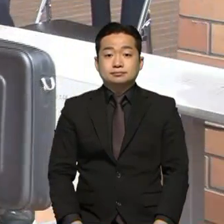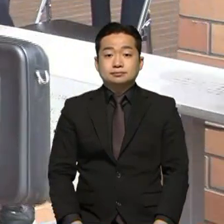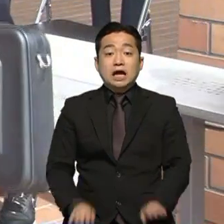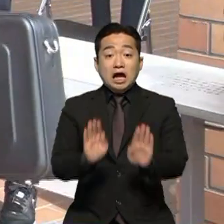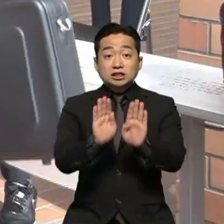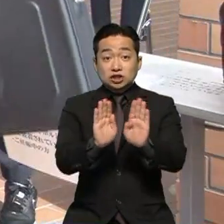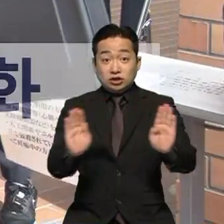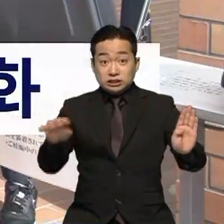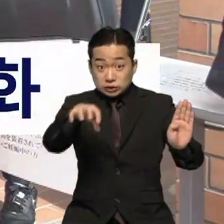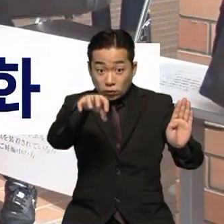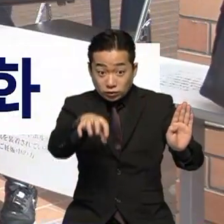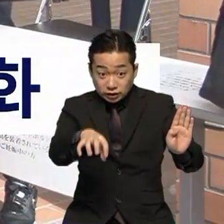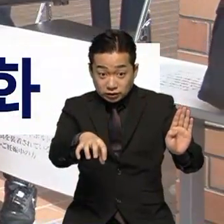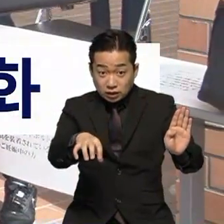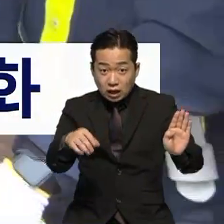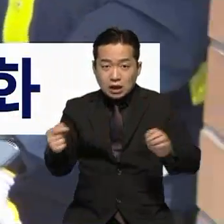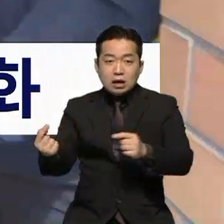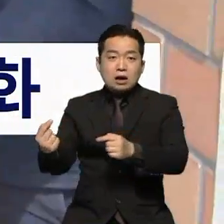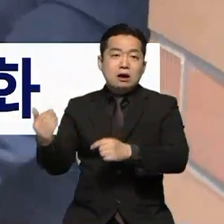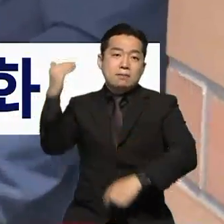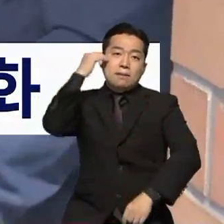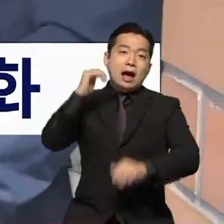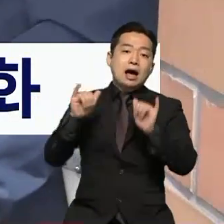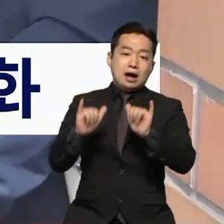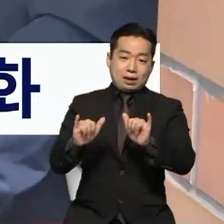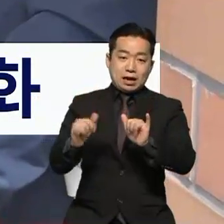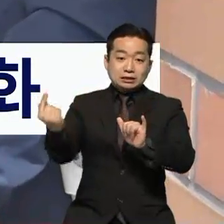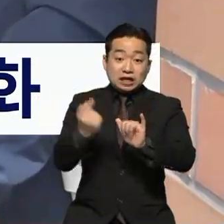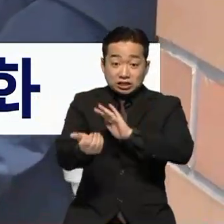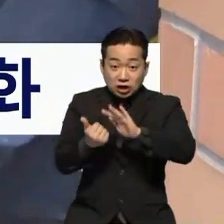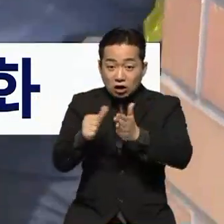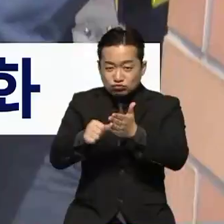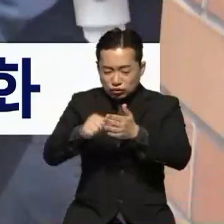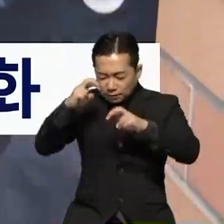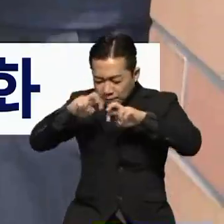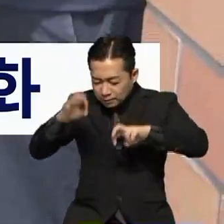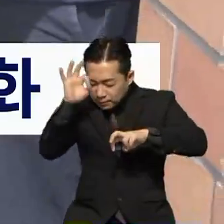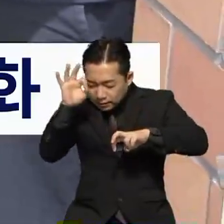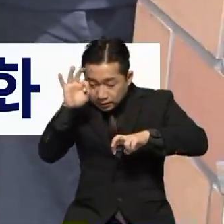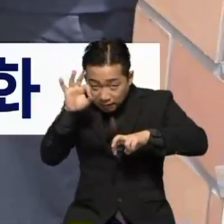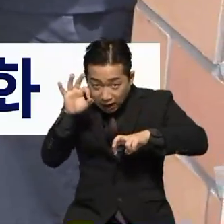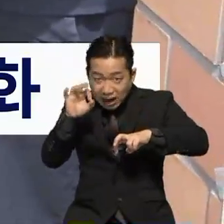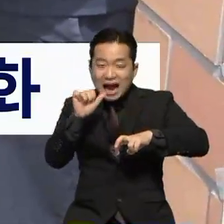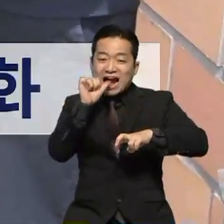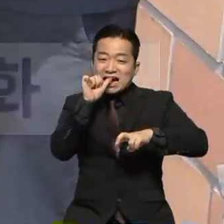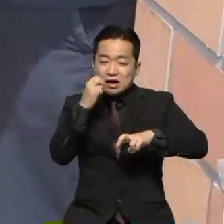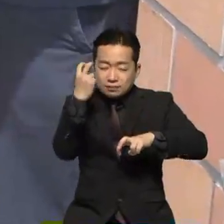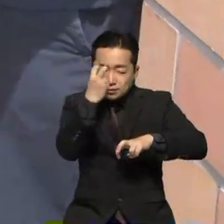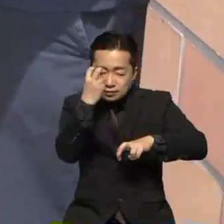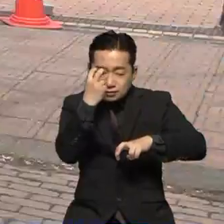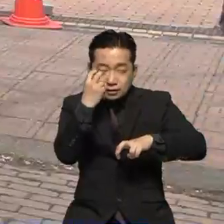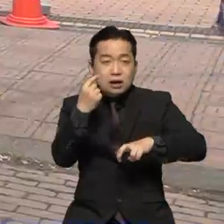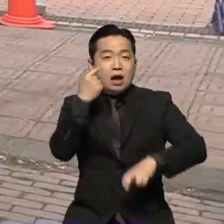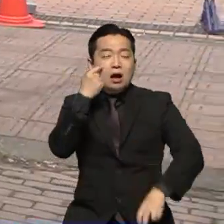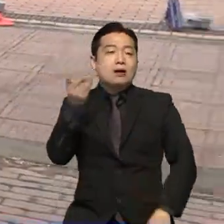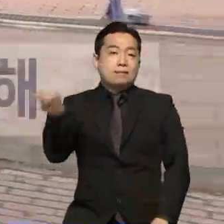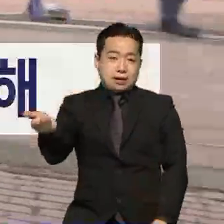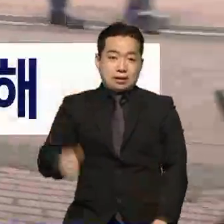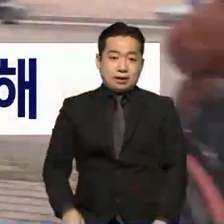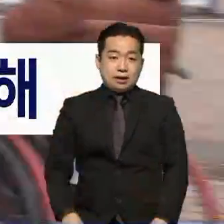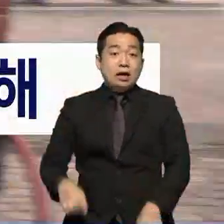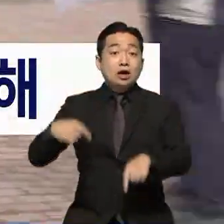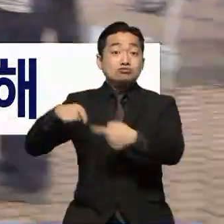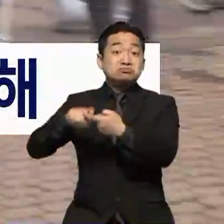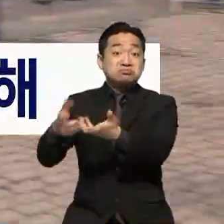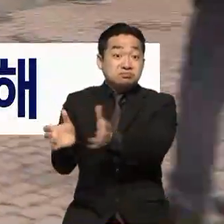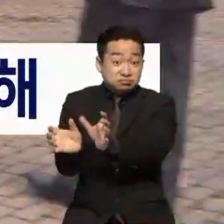전시장에선 우익단체의 난입을 우려해 입장 전 소지품 검사는 물론 금속 탐지기까지 등장했습니다. 그러자